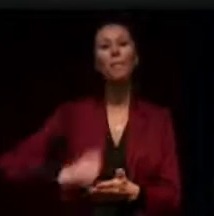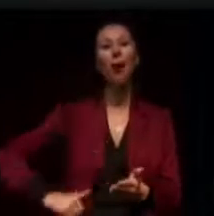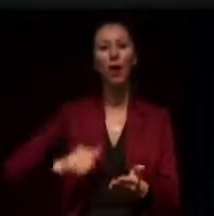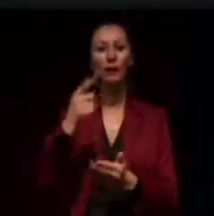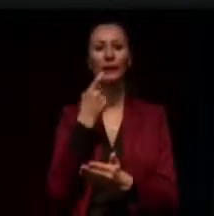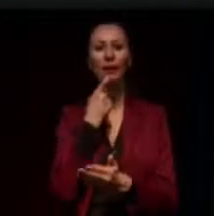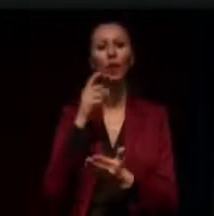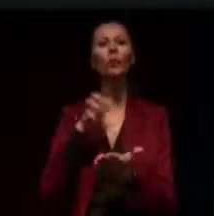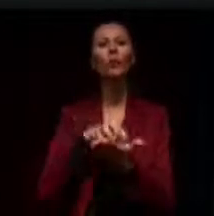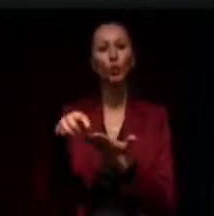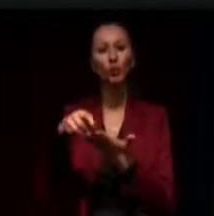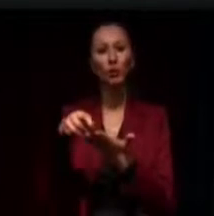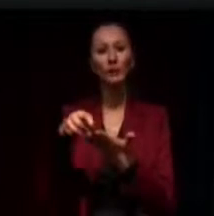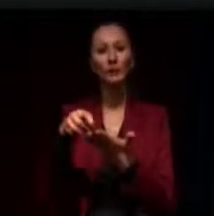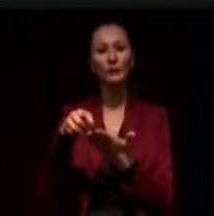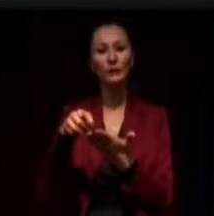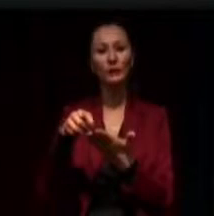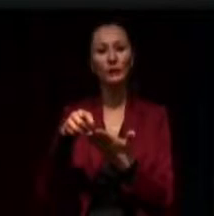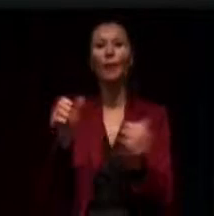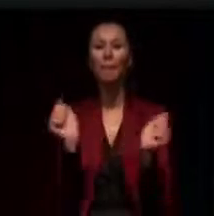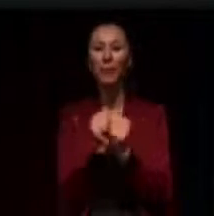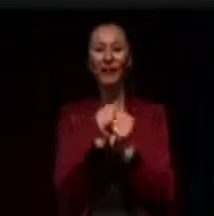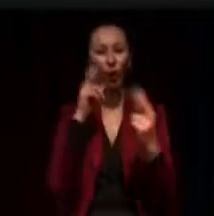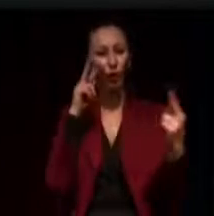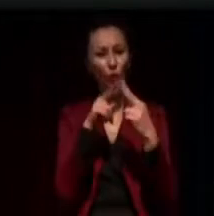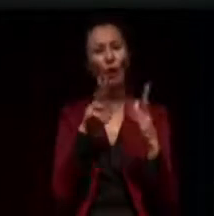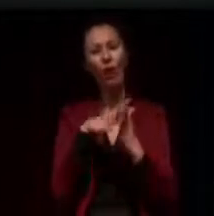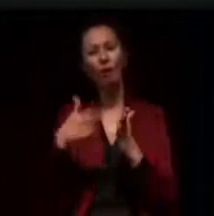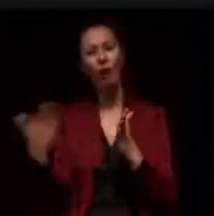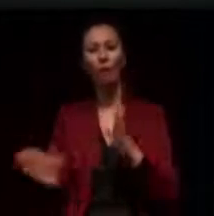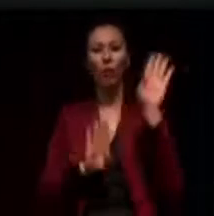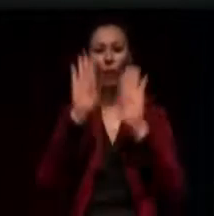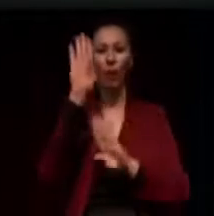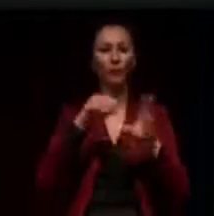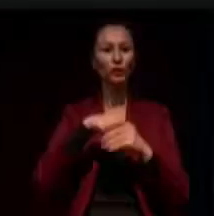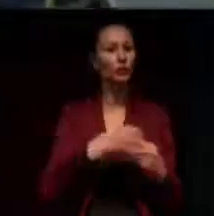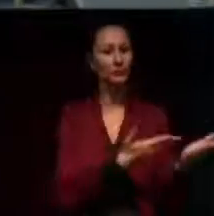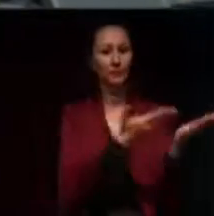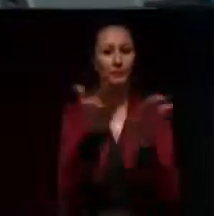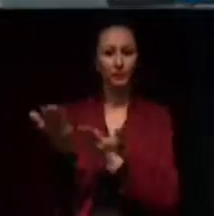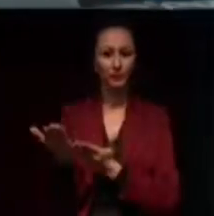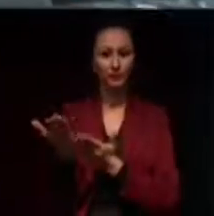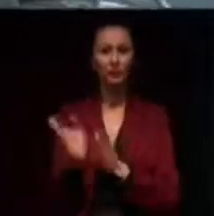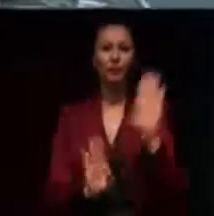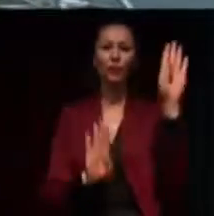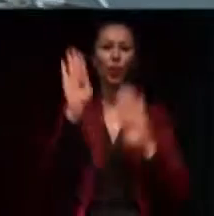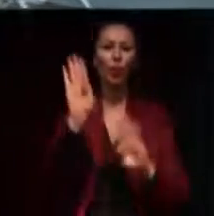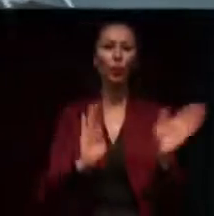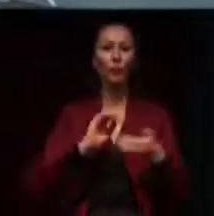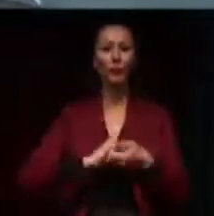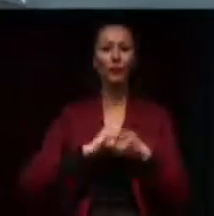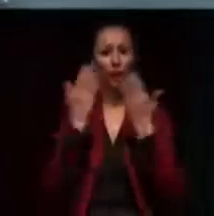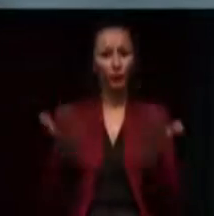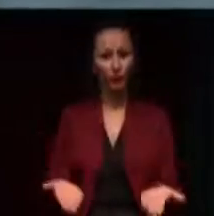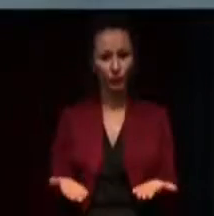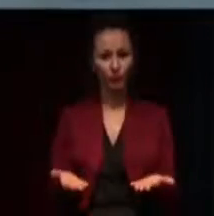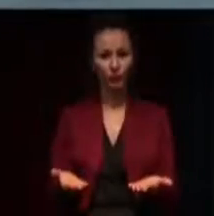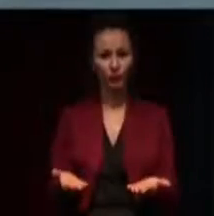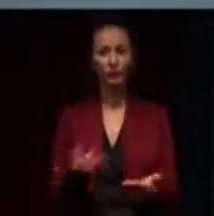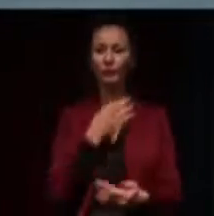yılı bütçesinin birlikte görüşülerek ayrı ayrı oylanması hususunu oylarınıza sunuyorum. Kabul edenler, etmeyenler oy birliğiyle kabul